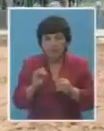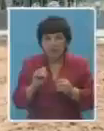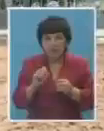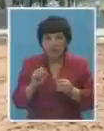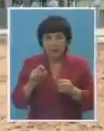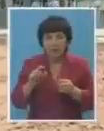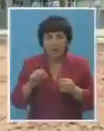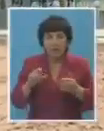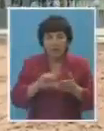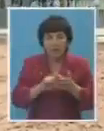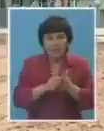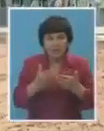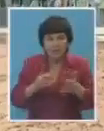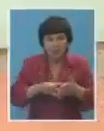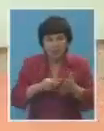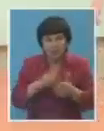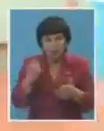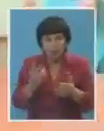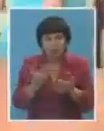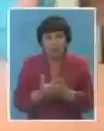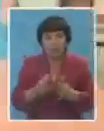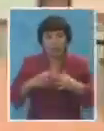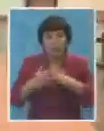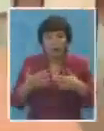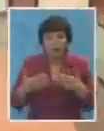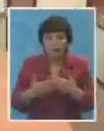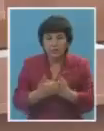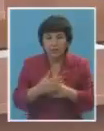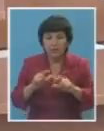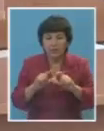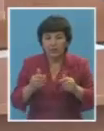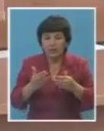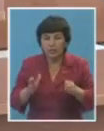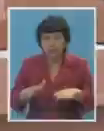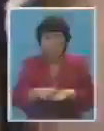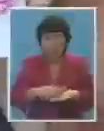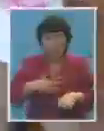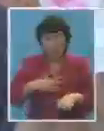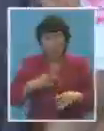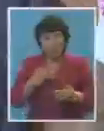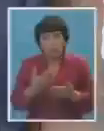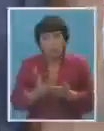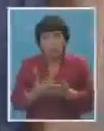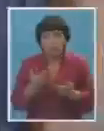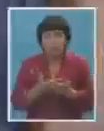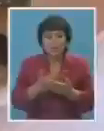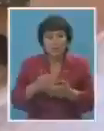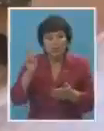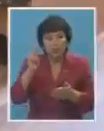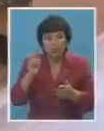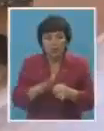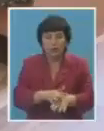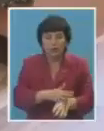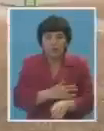Соның біріншісі мен бүгін қазір ашып отырмыз. Ауылда жаңа мектеп-интернатының ашылатыны тұрғындарды ерекше қуантты. Себебі оқушылар ұзақ жылдар